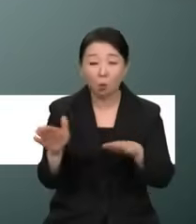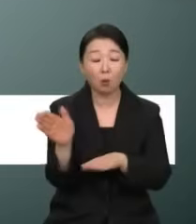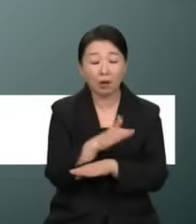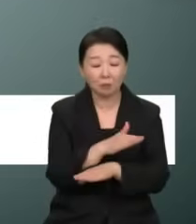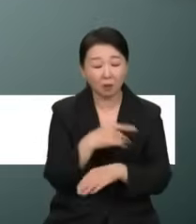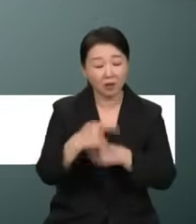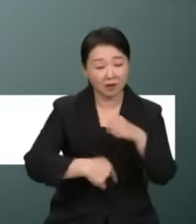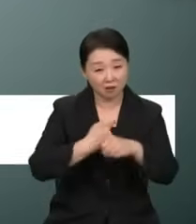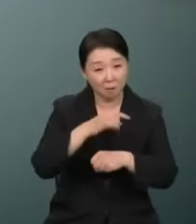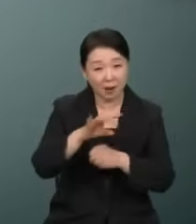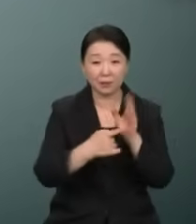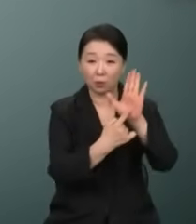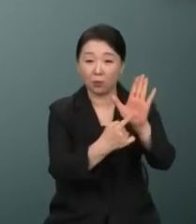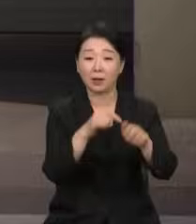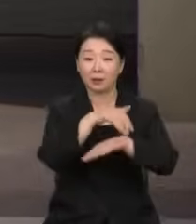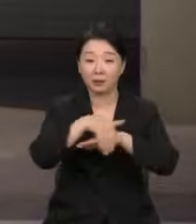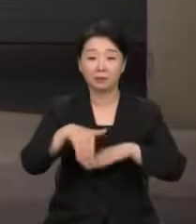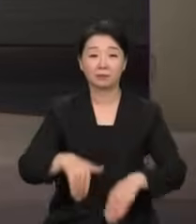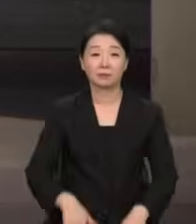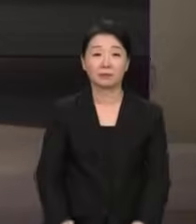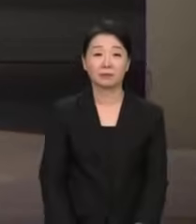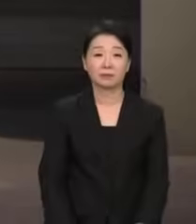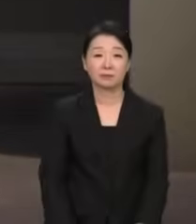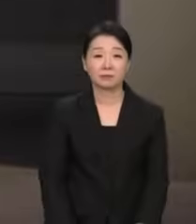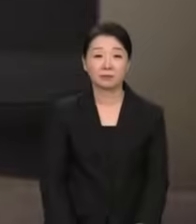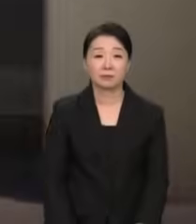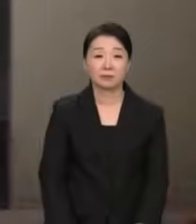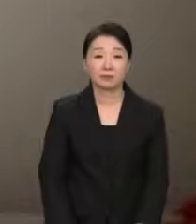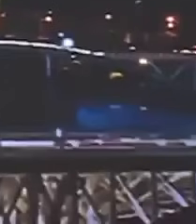매년 공개합니다. JTBC 이혜원입니다.